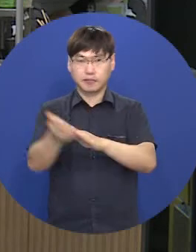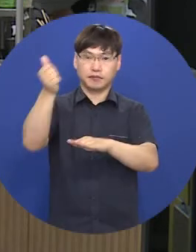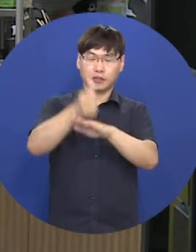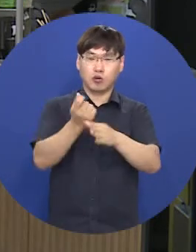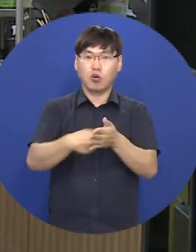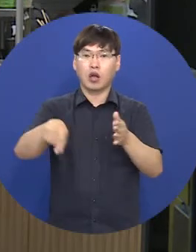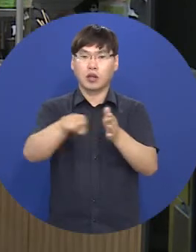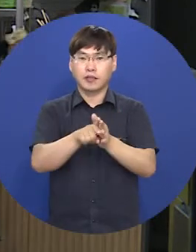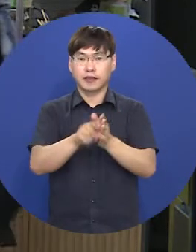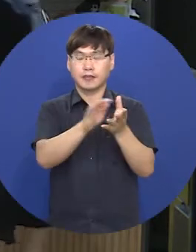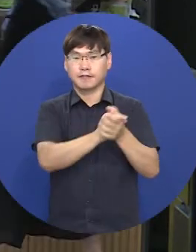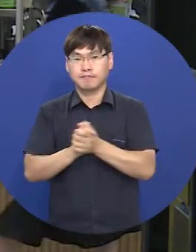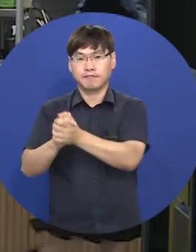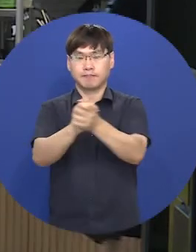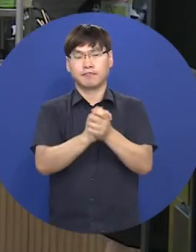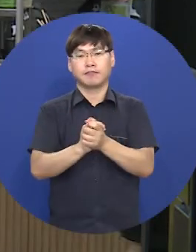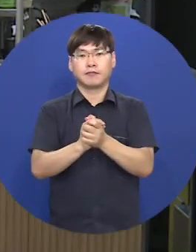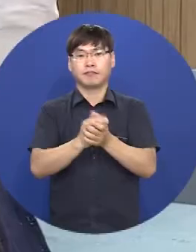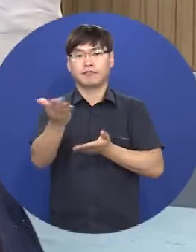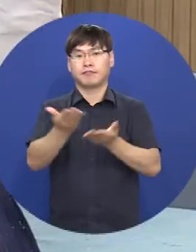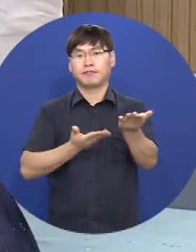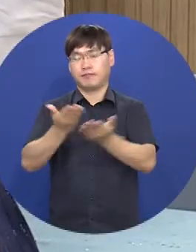성공적인 사업 추진에 협력해왔습니다.